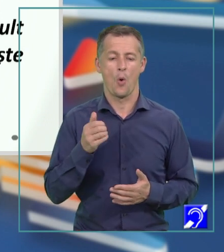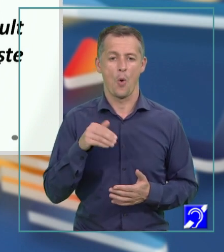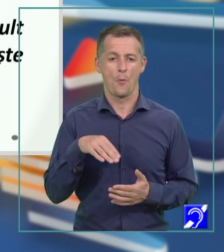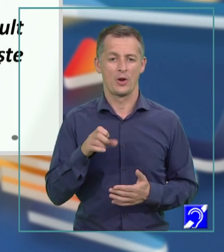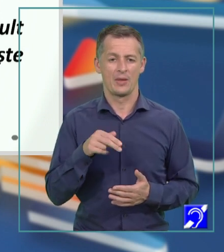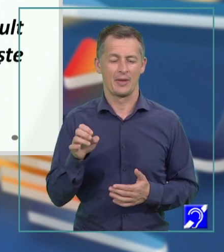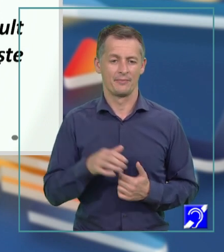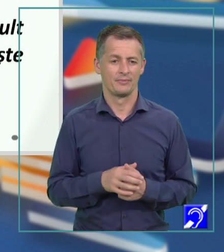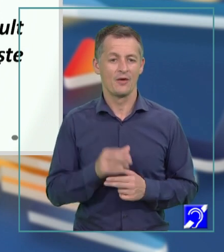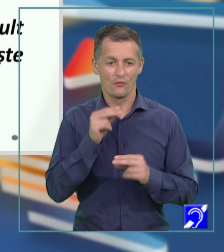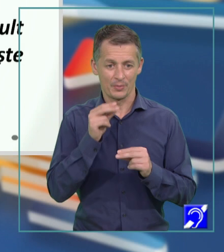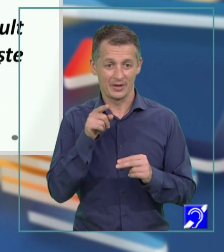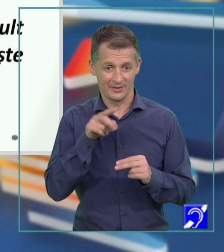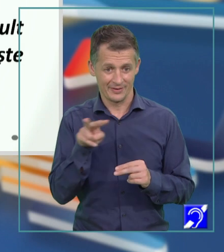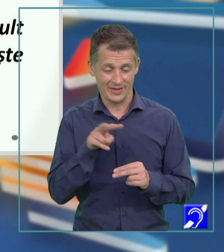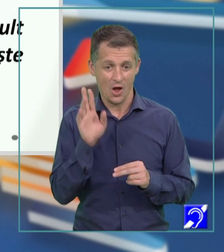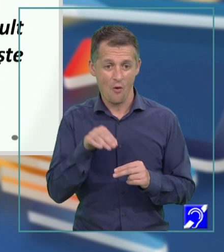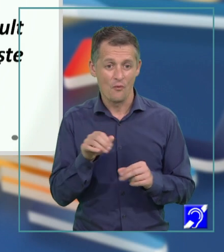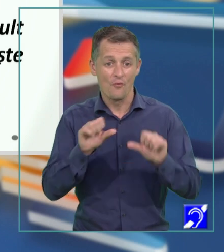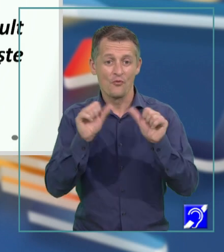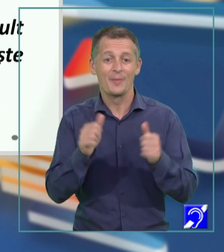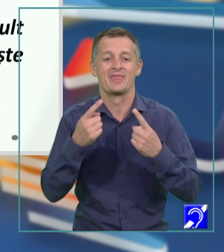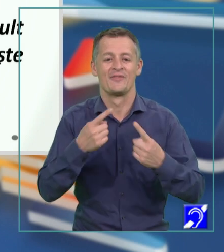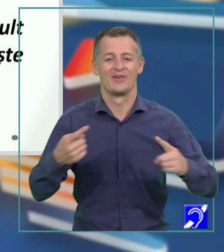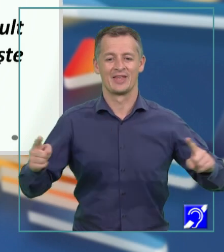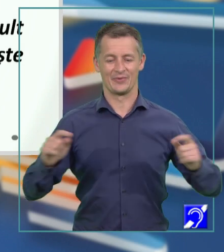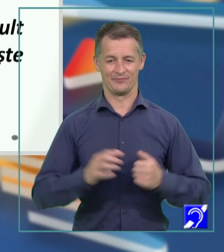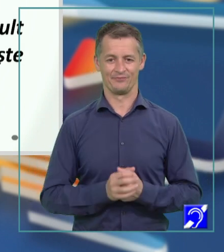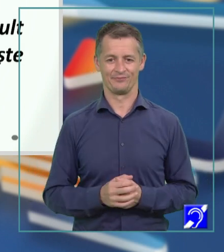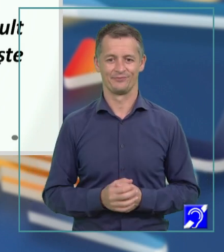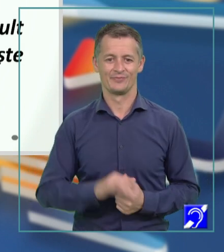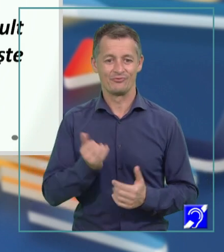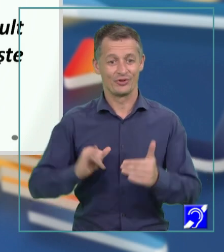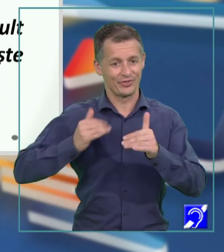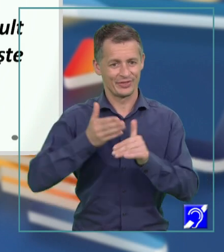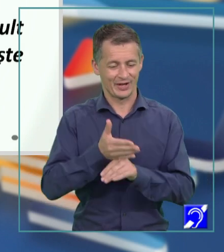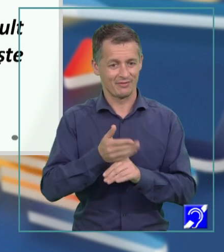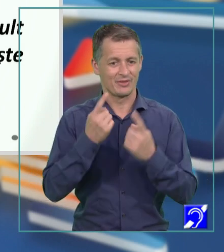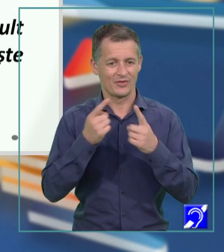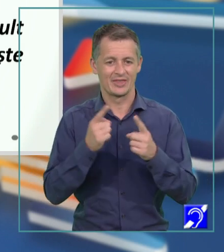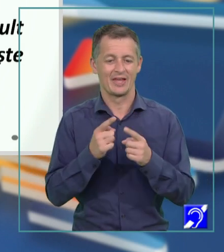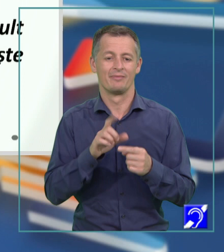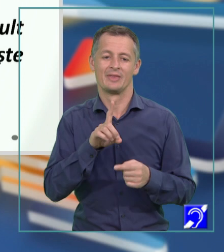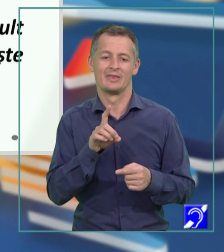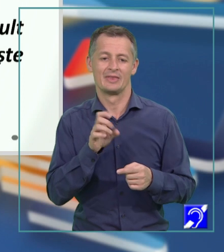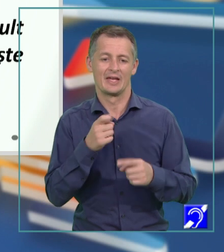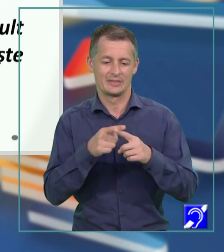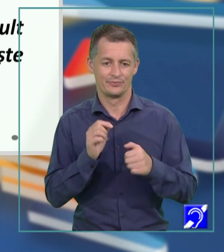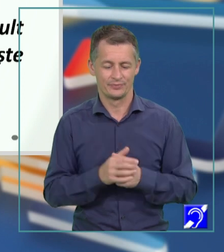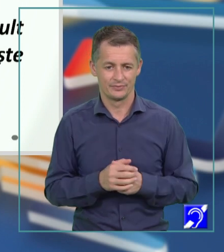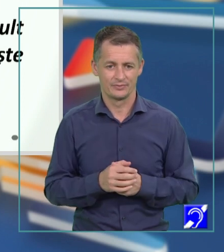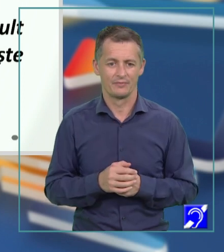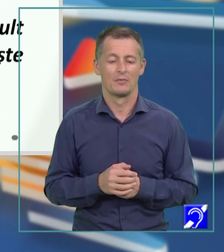de atât, în vorbire, ele au forme diferite și intrări diferite în dicționar, care spuneam